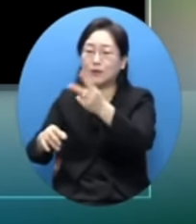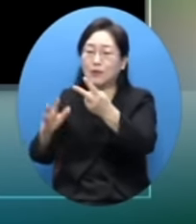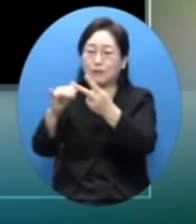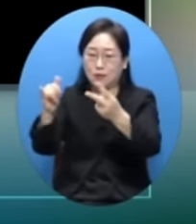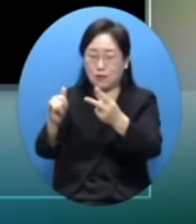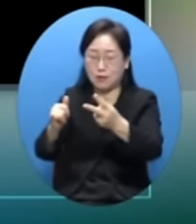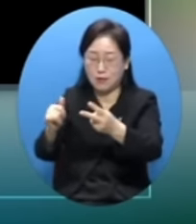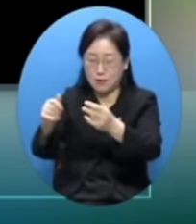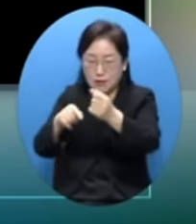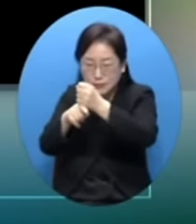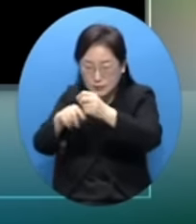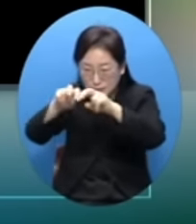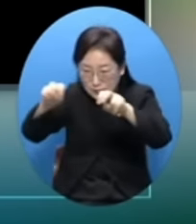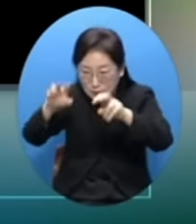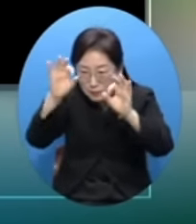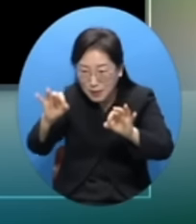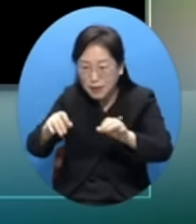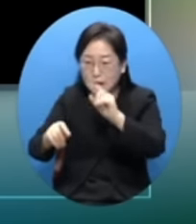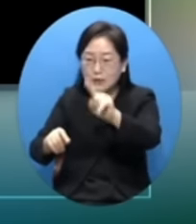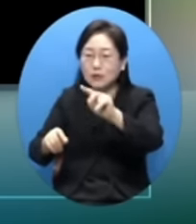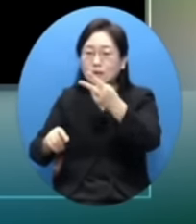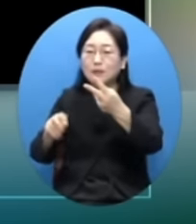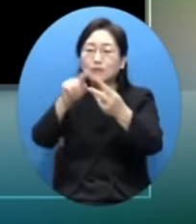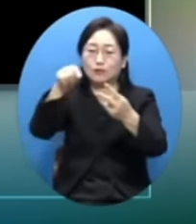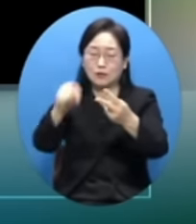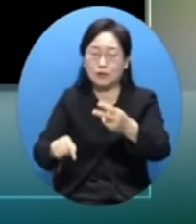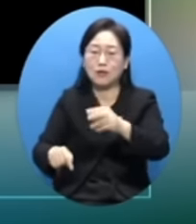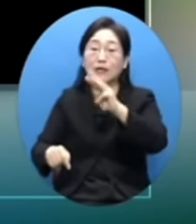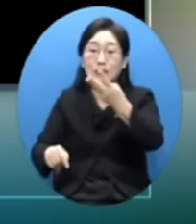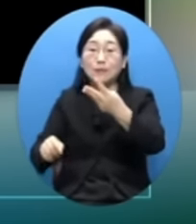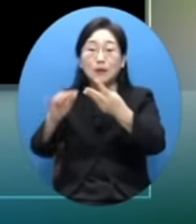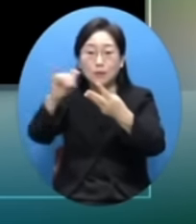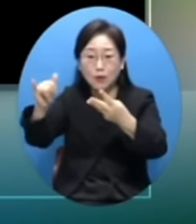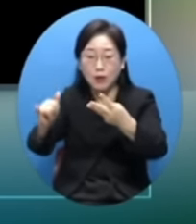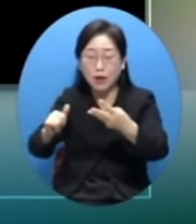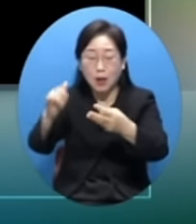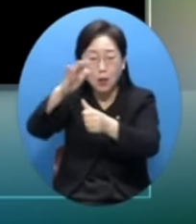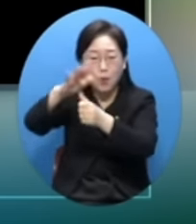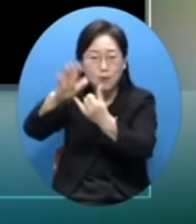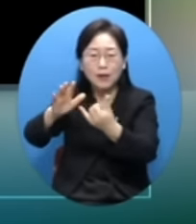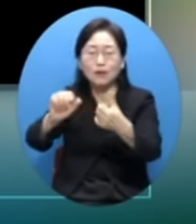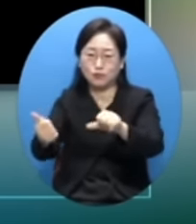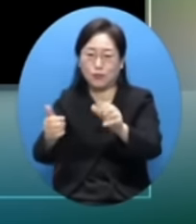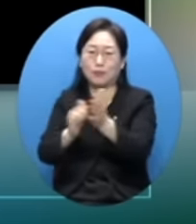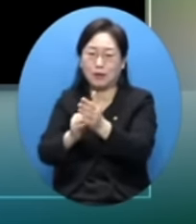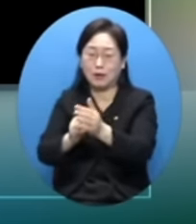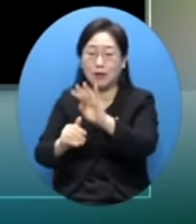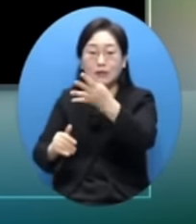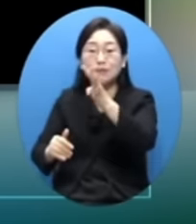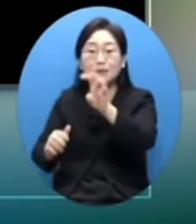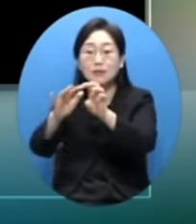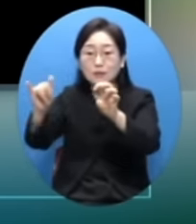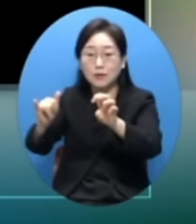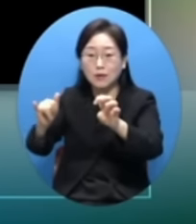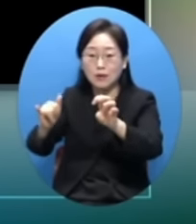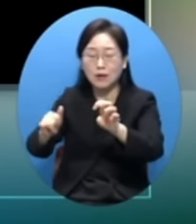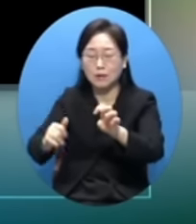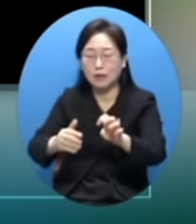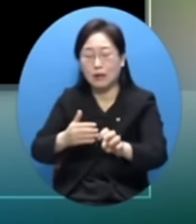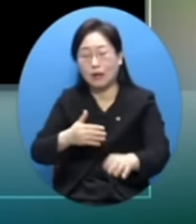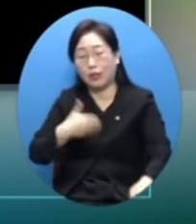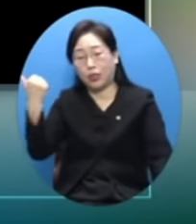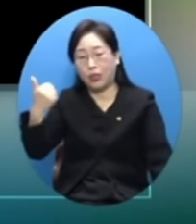행적을 주세요 보니까 1200명 중 300명은 유아시절에 죽었고 440명을 나태하고 퇴폐한